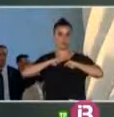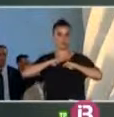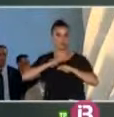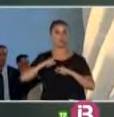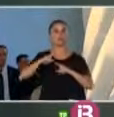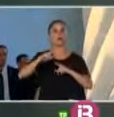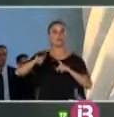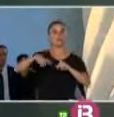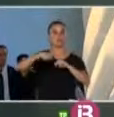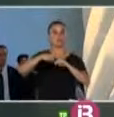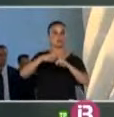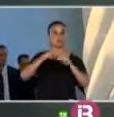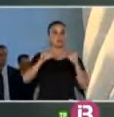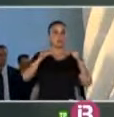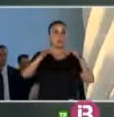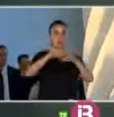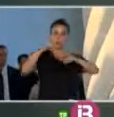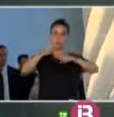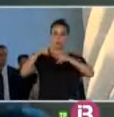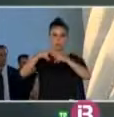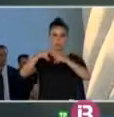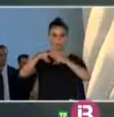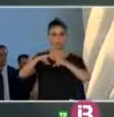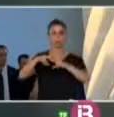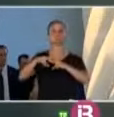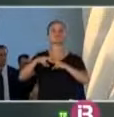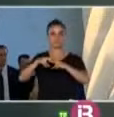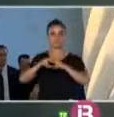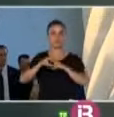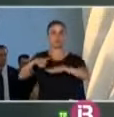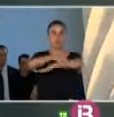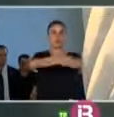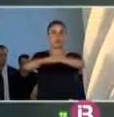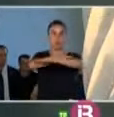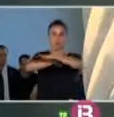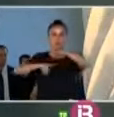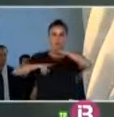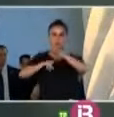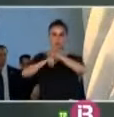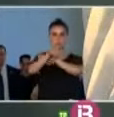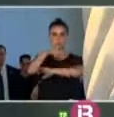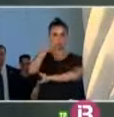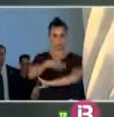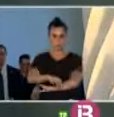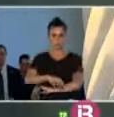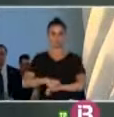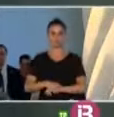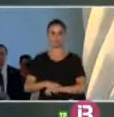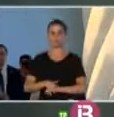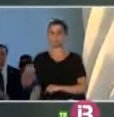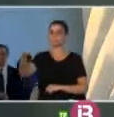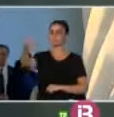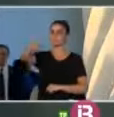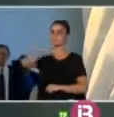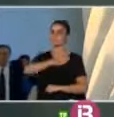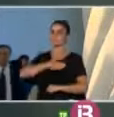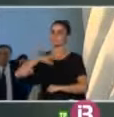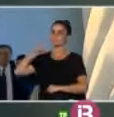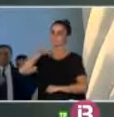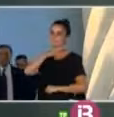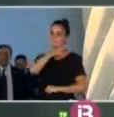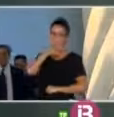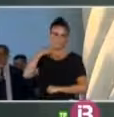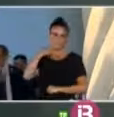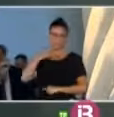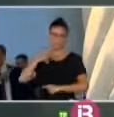forces polítiques que faran possible un nou govern de progrés. Amb vosaltres, me vull comprometre a no